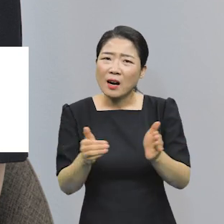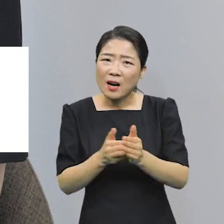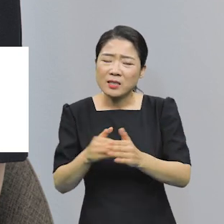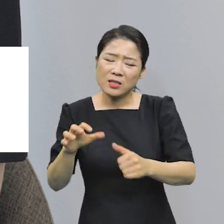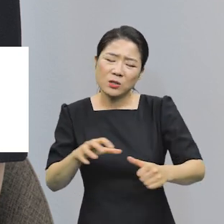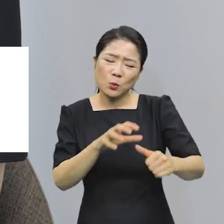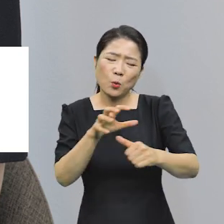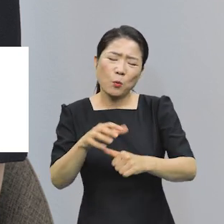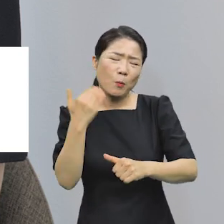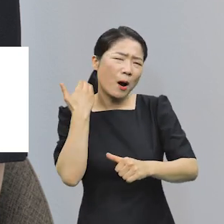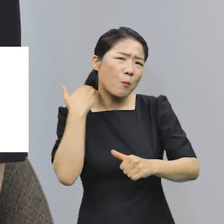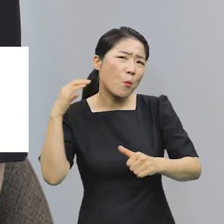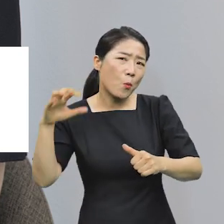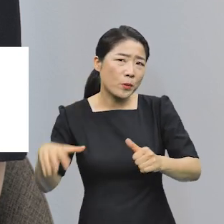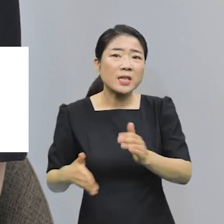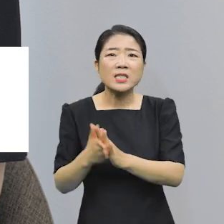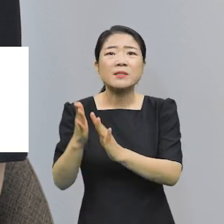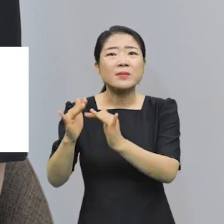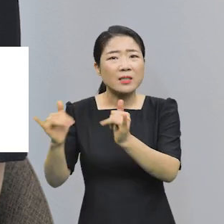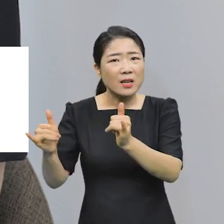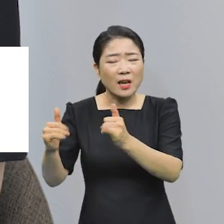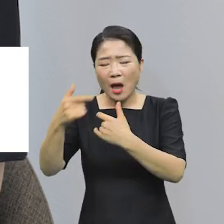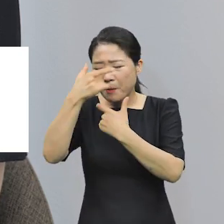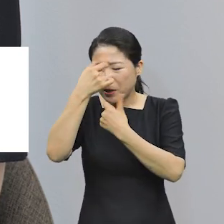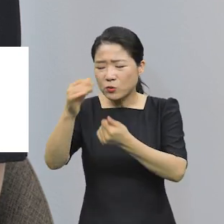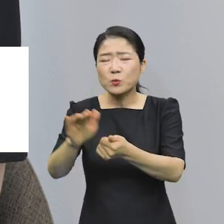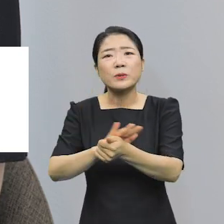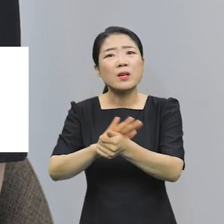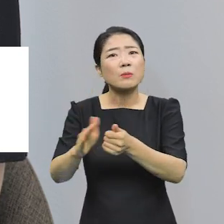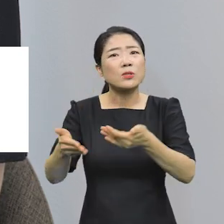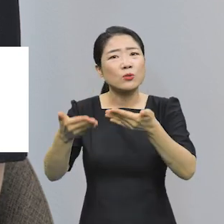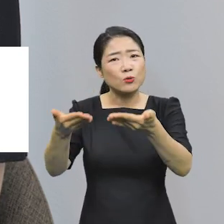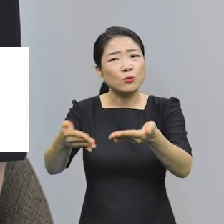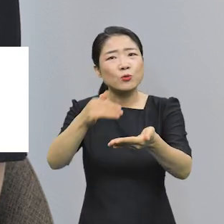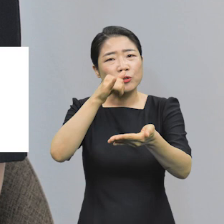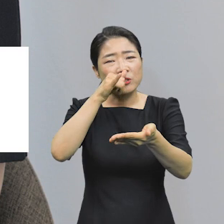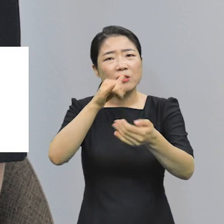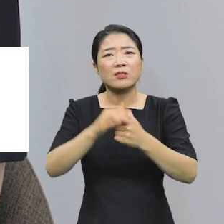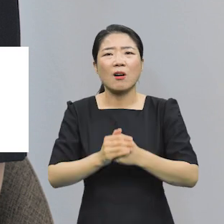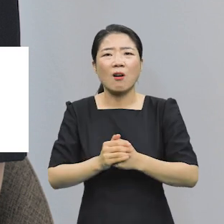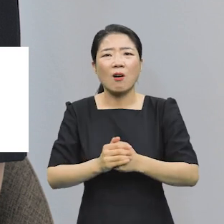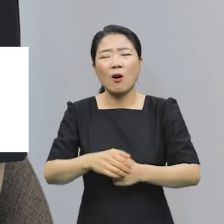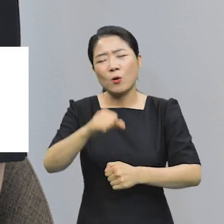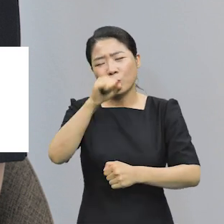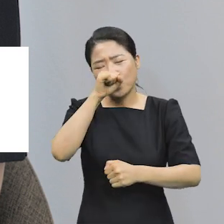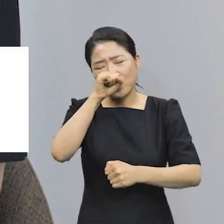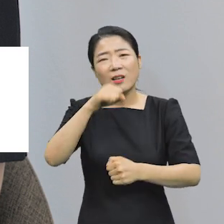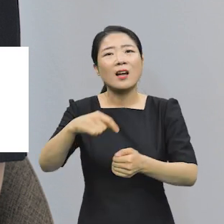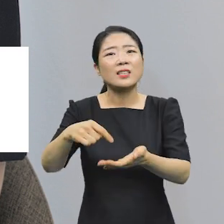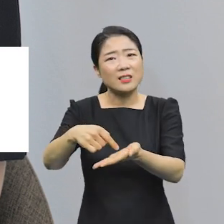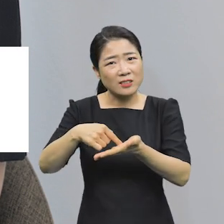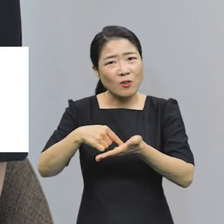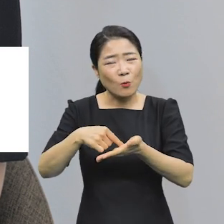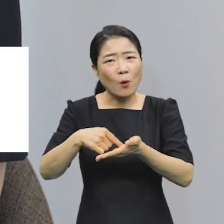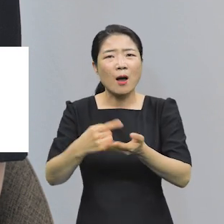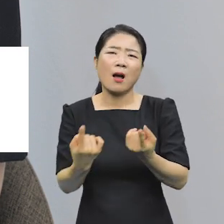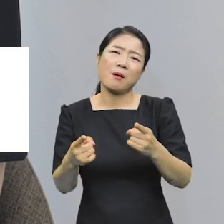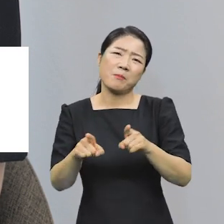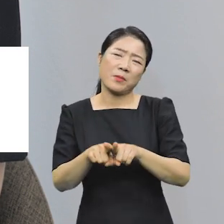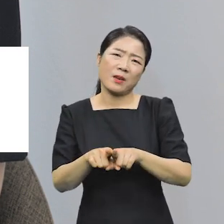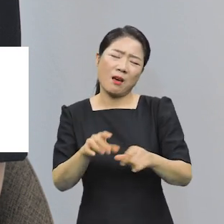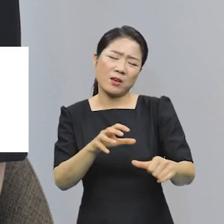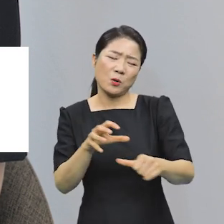돌봄 사각지대에 있던 시민들에게 맞춤형 서비스를 제공할 수 있어서 뿌듯하다는 의견과 함께